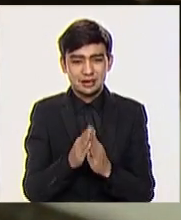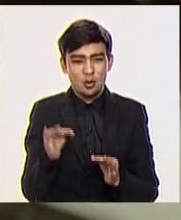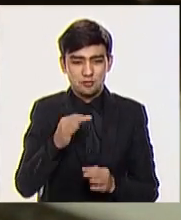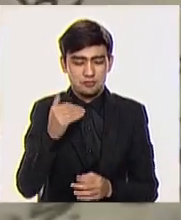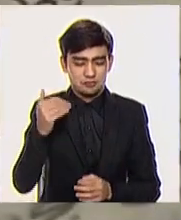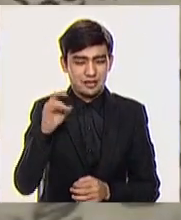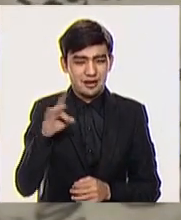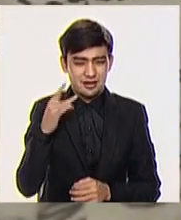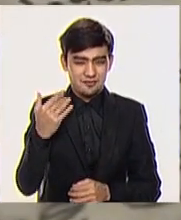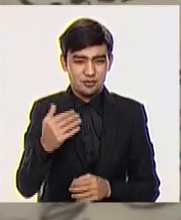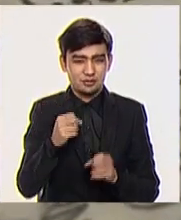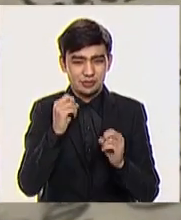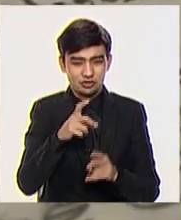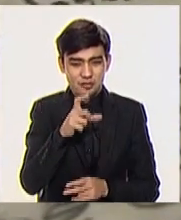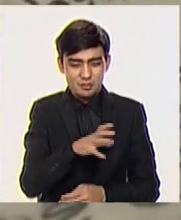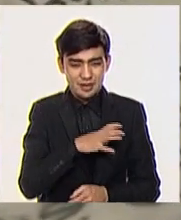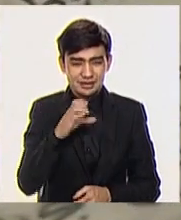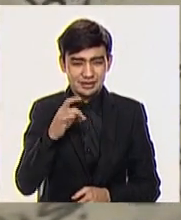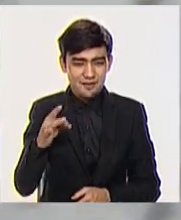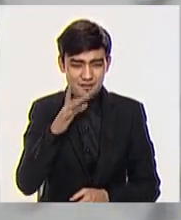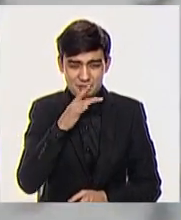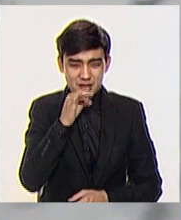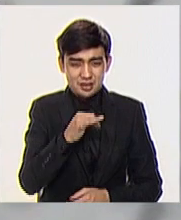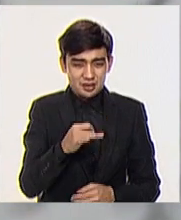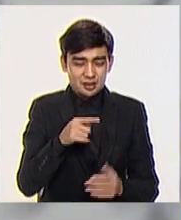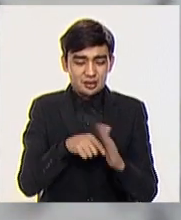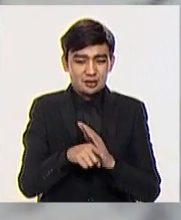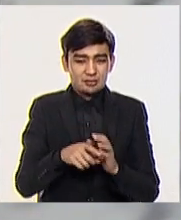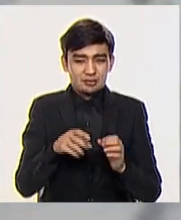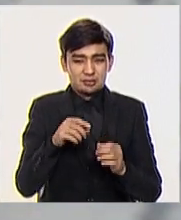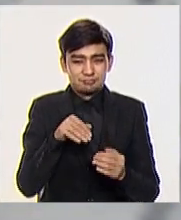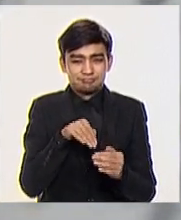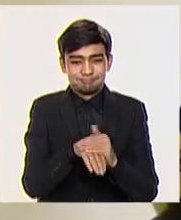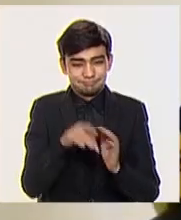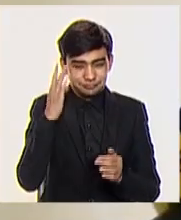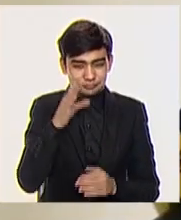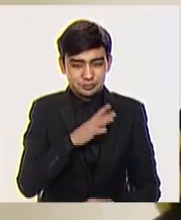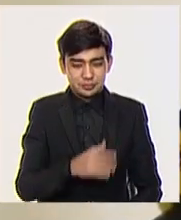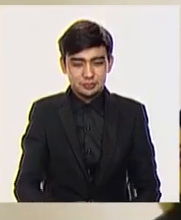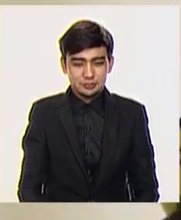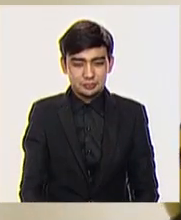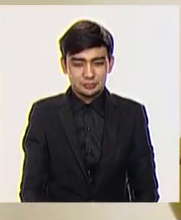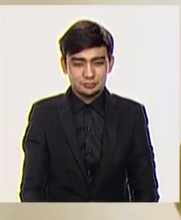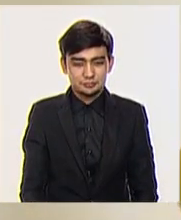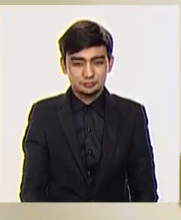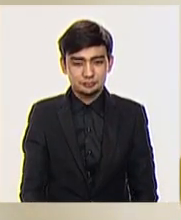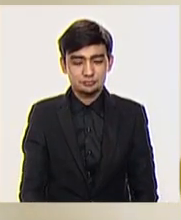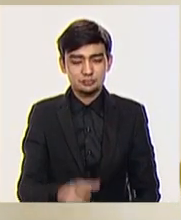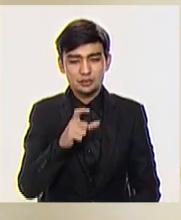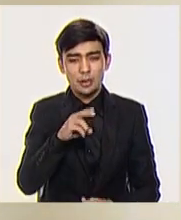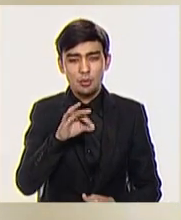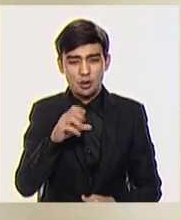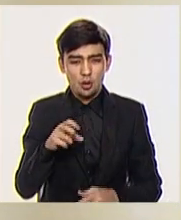принадлежали религиозному просветителю. В советское время это осуждалось, и он решил их так спрятать. Эпоха атеизма, понимаете,